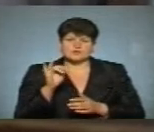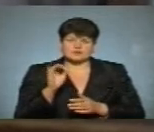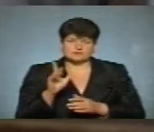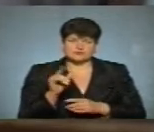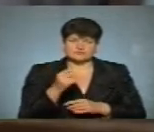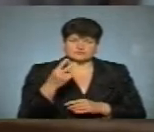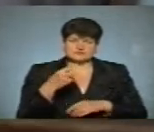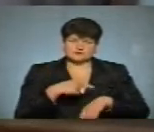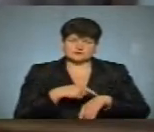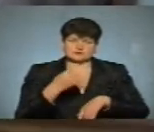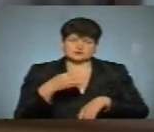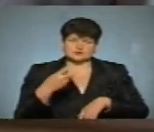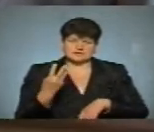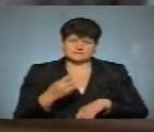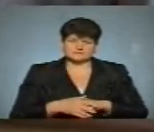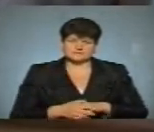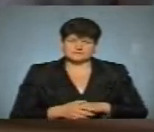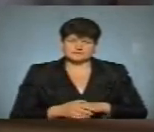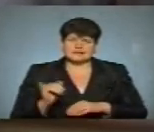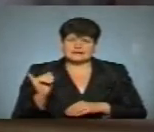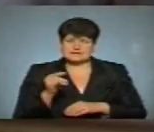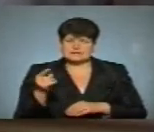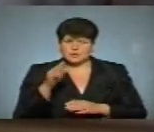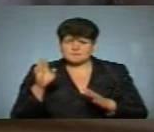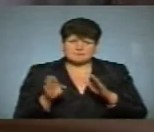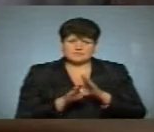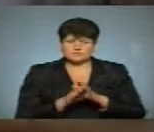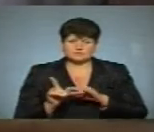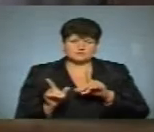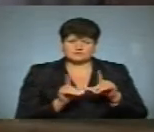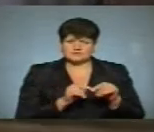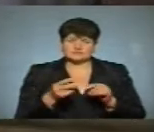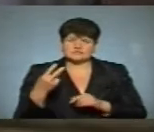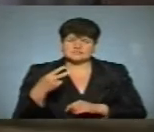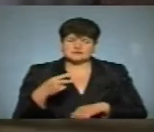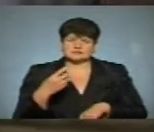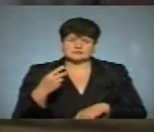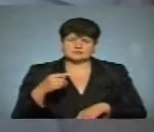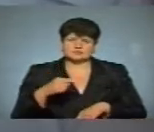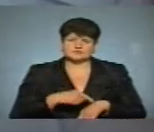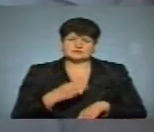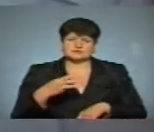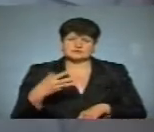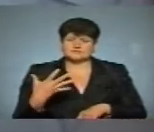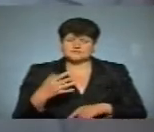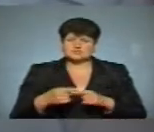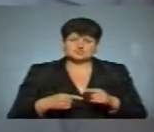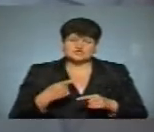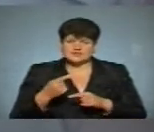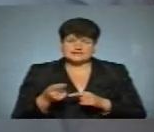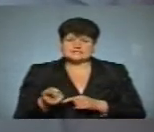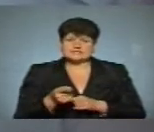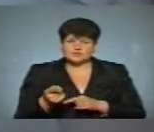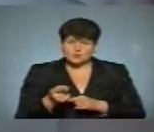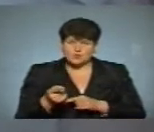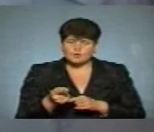о 20:43, і Тернопіль під Волочиськ відправиться о 20:35. Через станцію Тернопіль